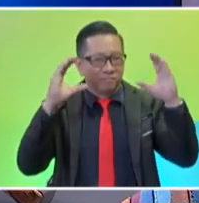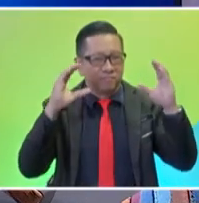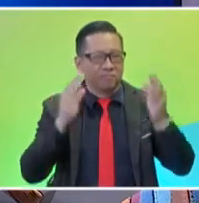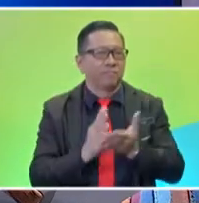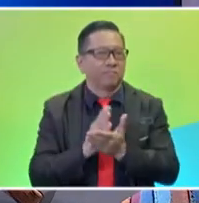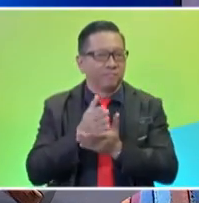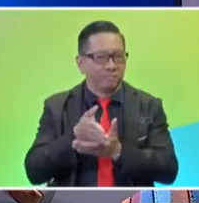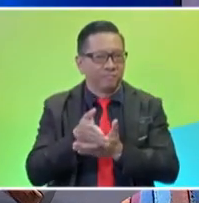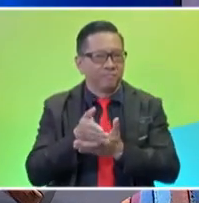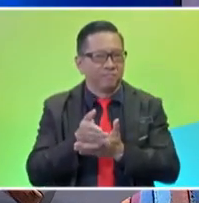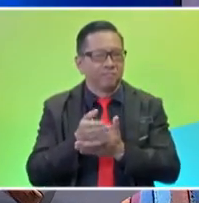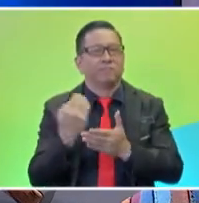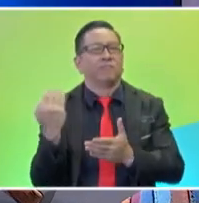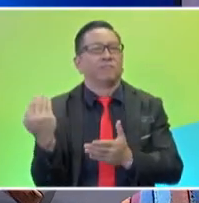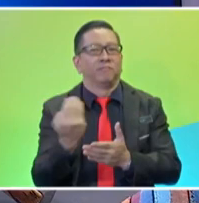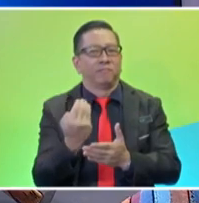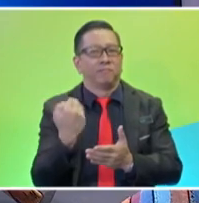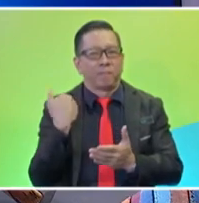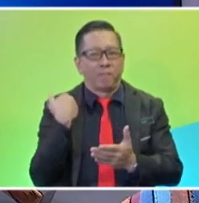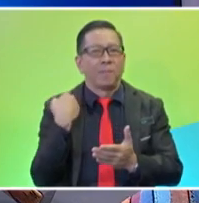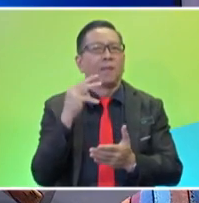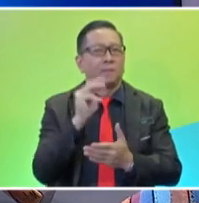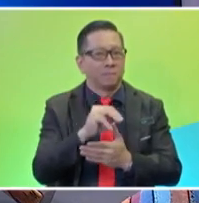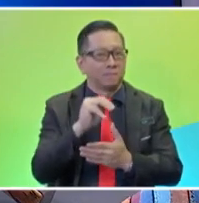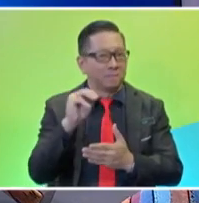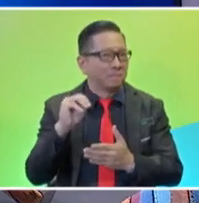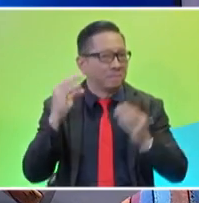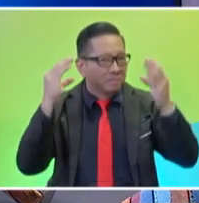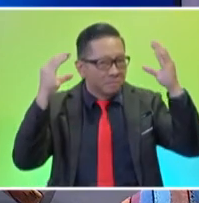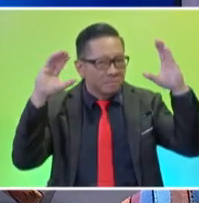kelas kita seperti biasa kita pastinya akan bersama mereka